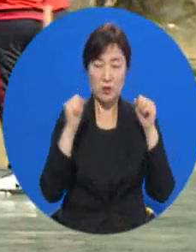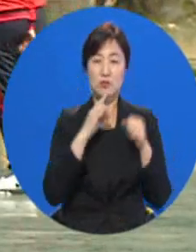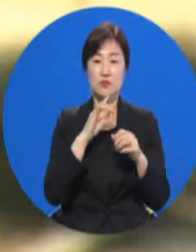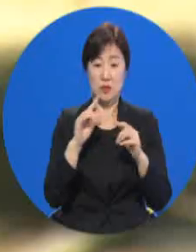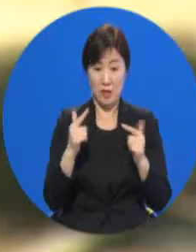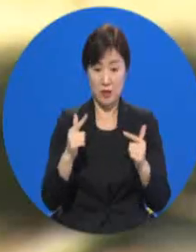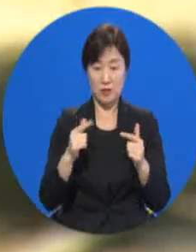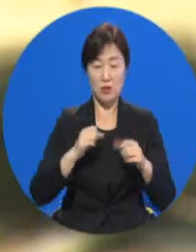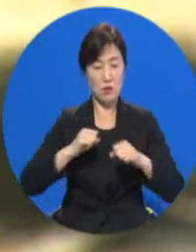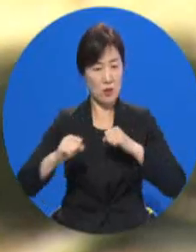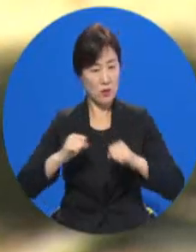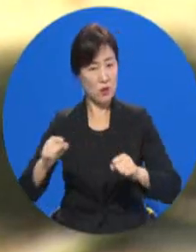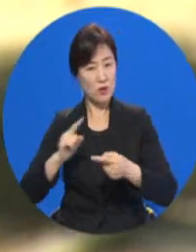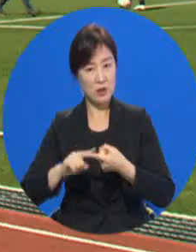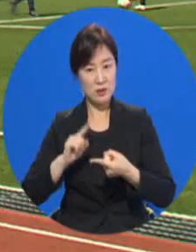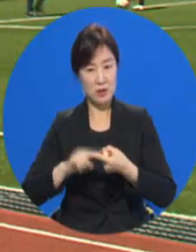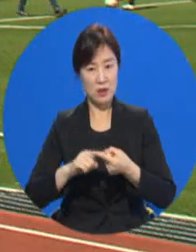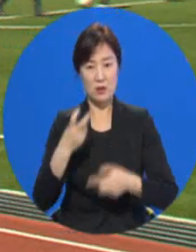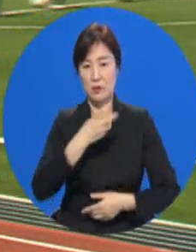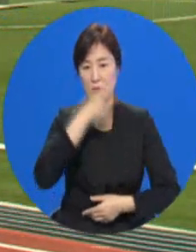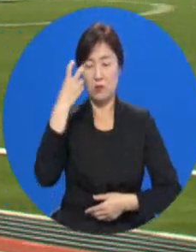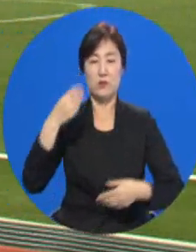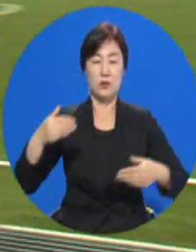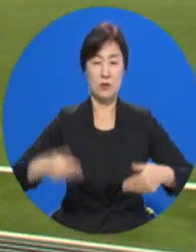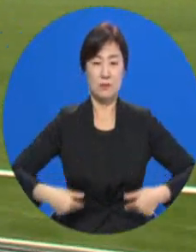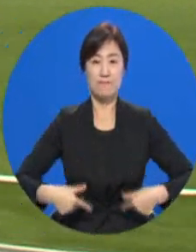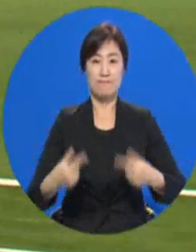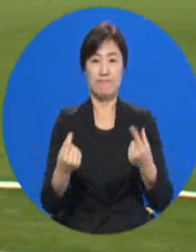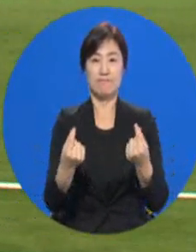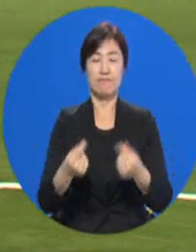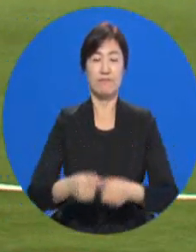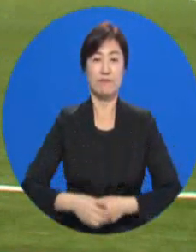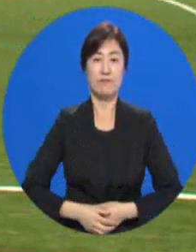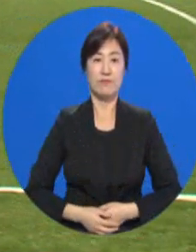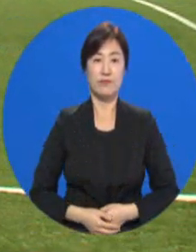체육활동에 대한 근본적인 재검토가 필요해 보입니다. MBC 뉴스 김윤입니다.